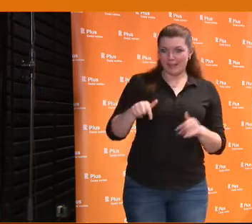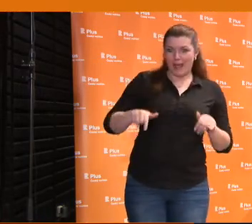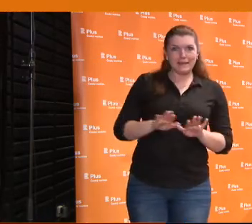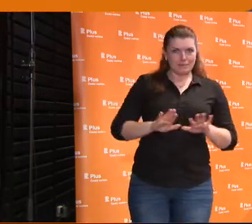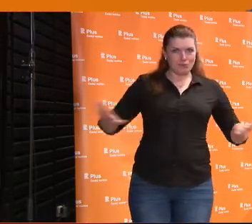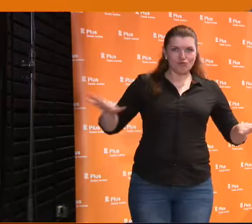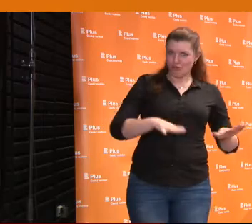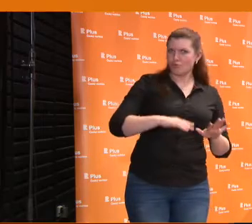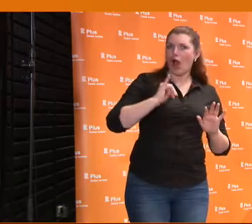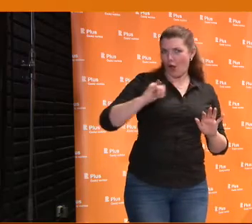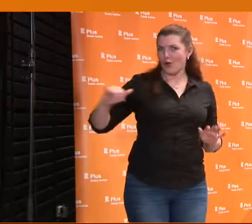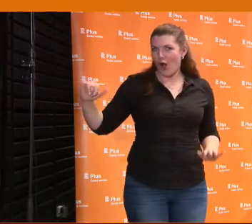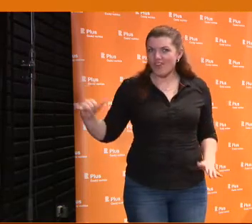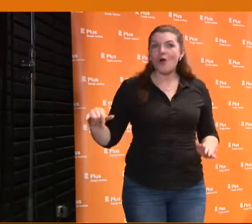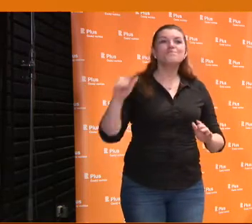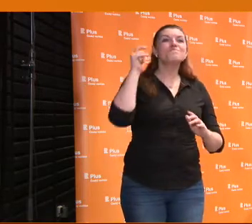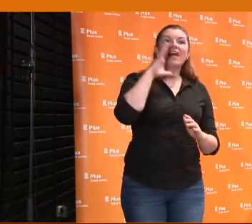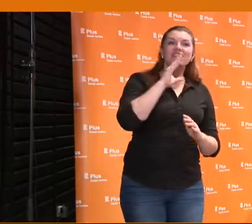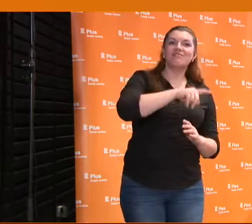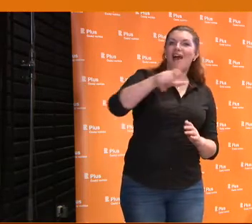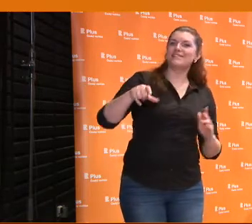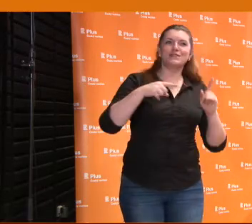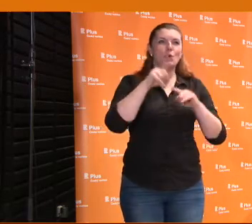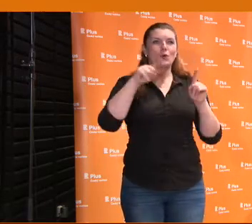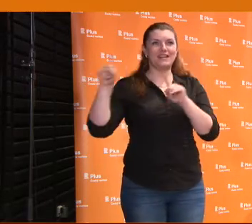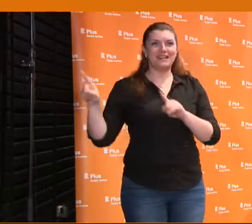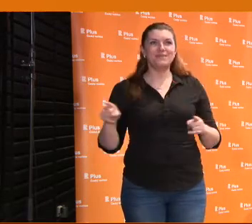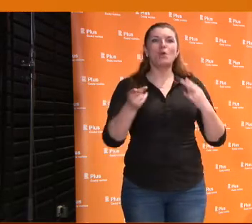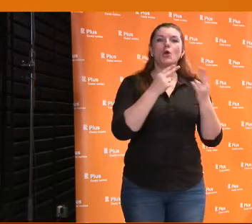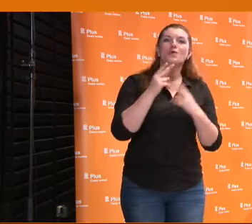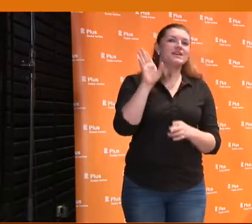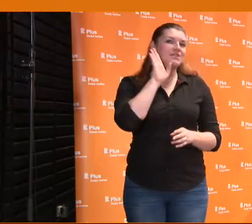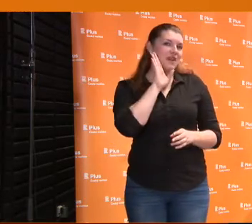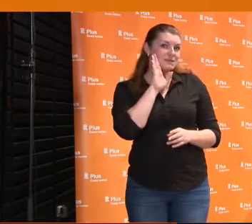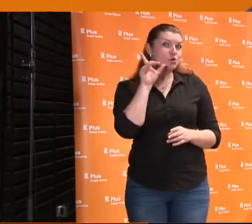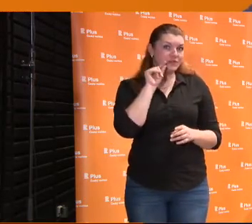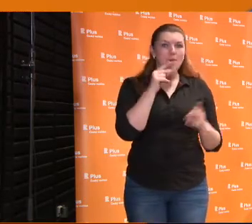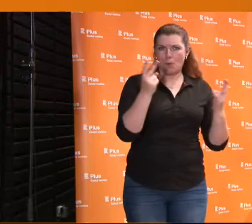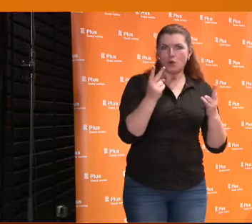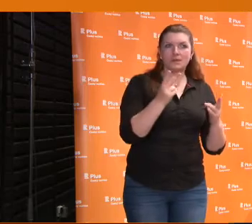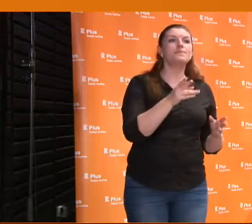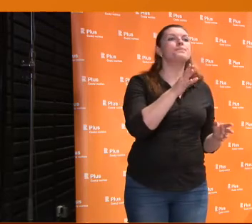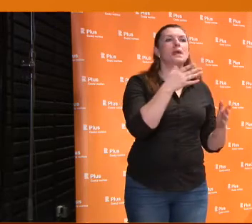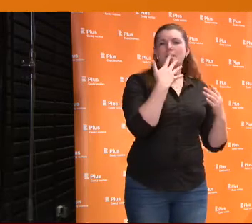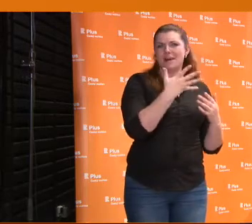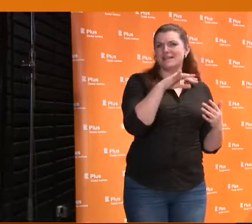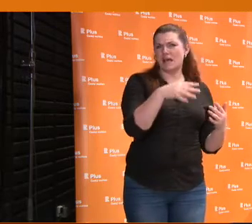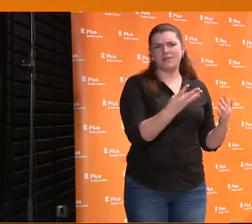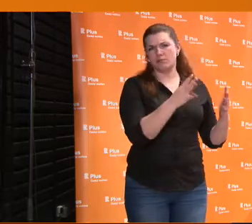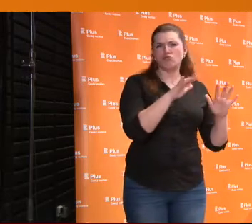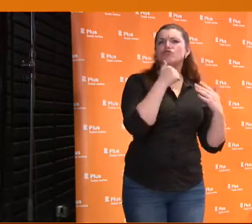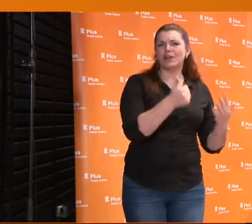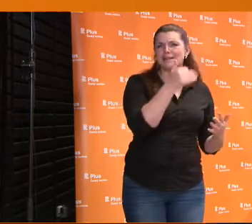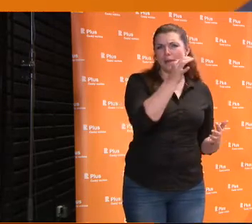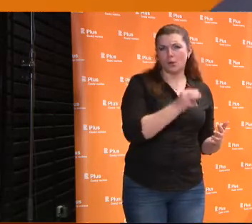s námi diskutujete v rámci veřejné debaty Plusu. Odpovědi na Facebooku a na Twitteru jsou prakticky totožné. 59, respektive 60% lidí si